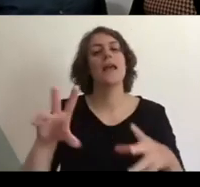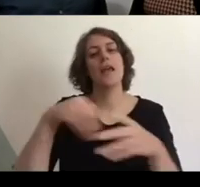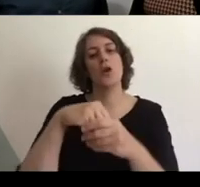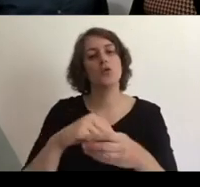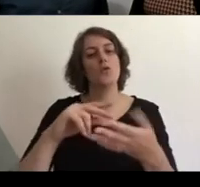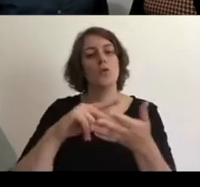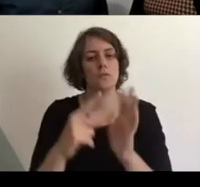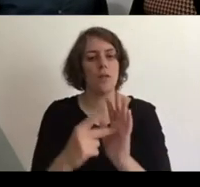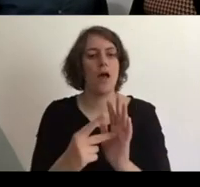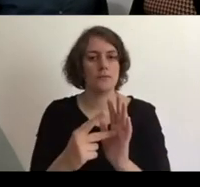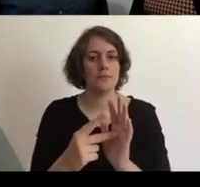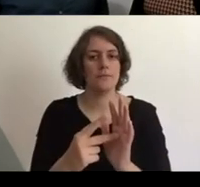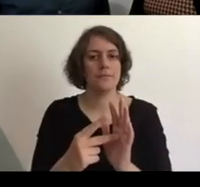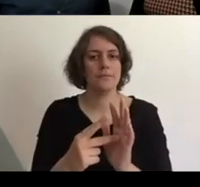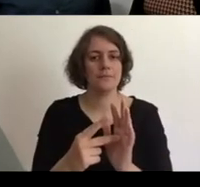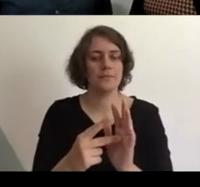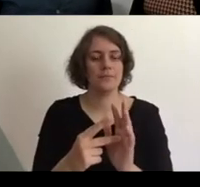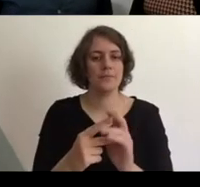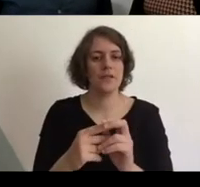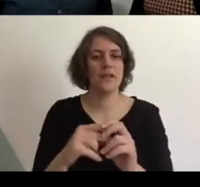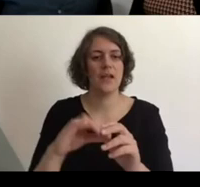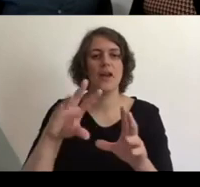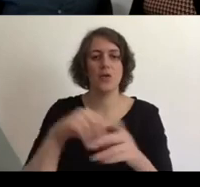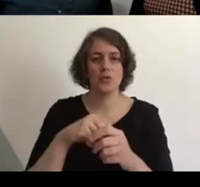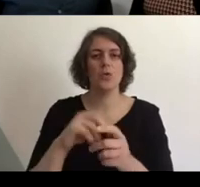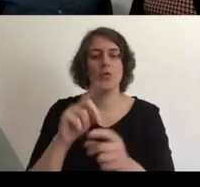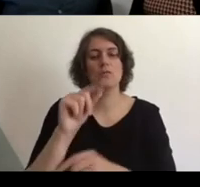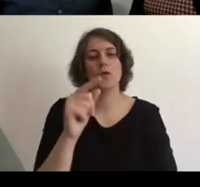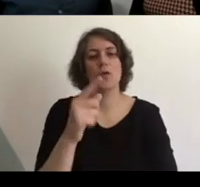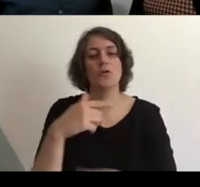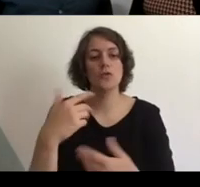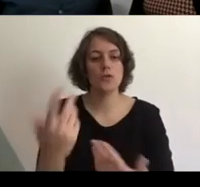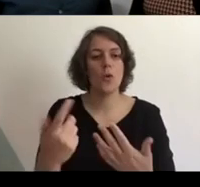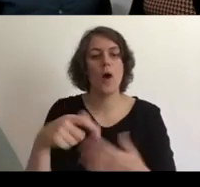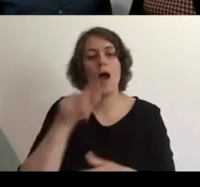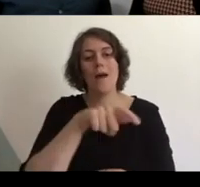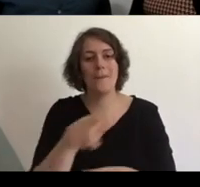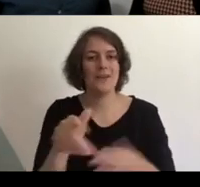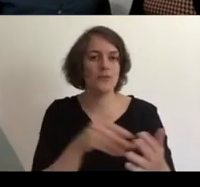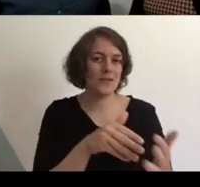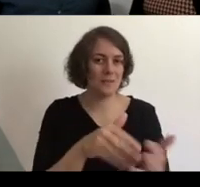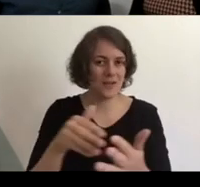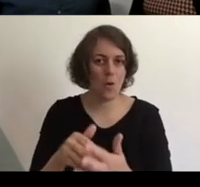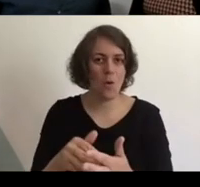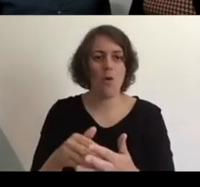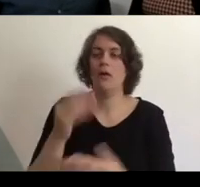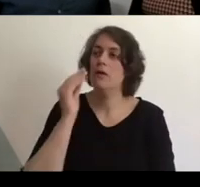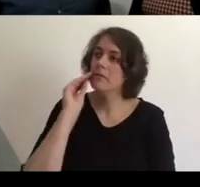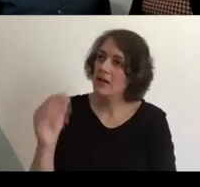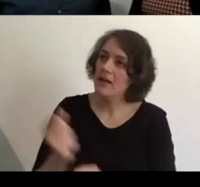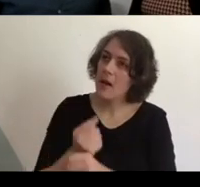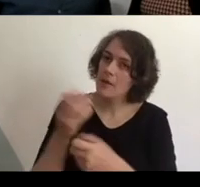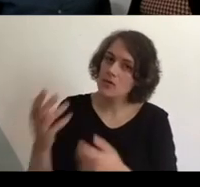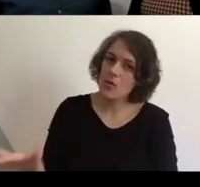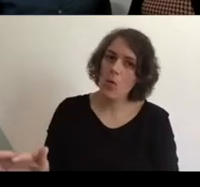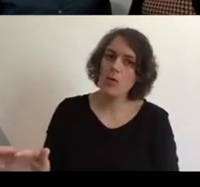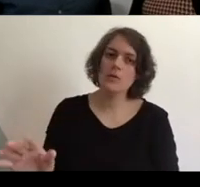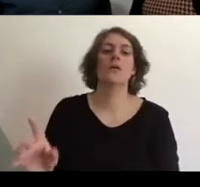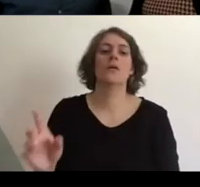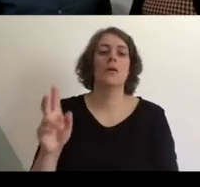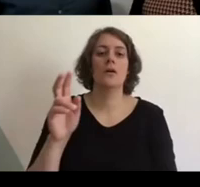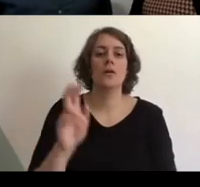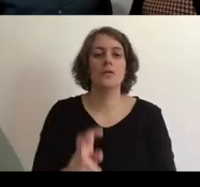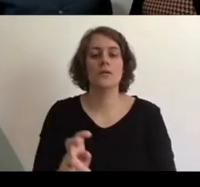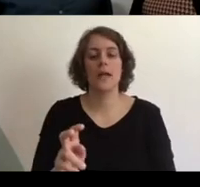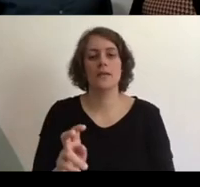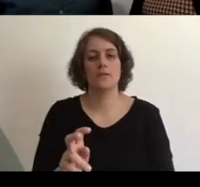Hürde, Mensch mit Behinderung meldet sich arbeitslos und steht dann erstmal vor jemandem, der keine Ahnung hat, was Behinderung und so weiter